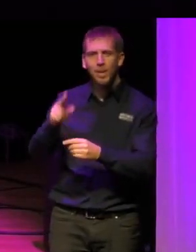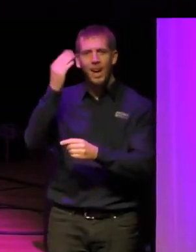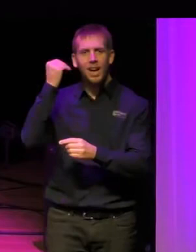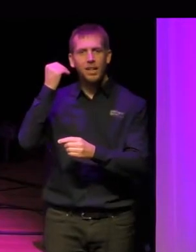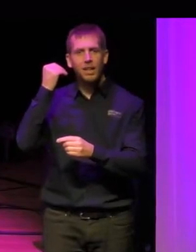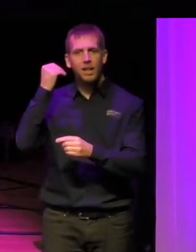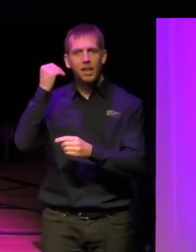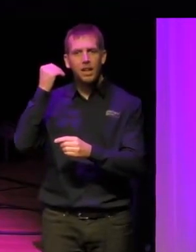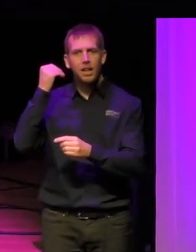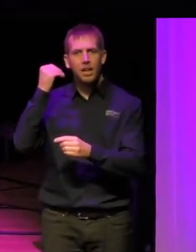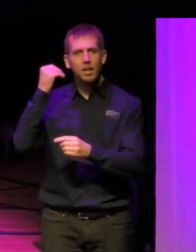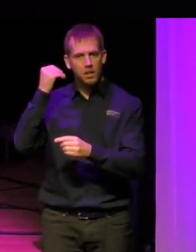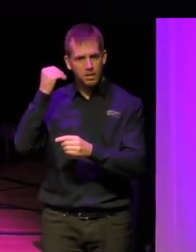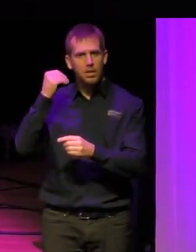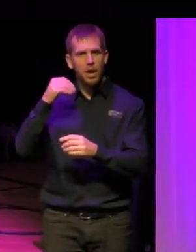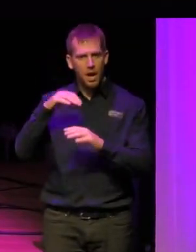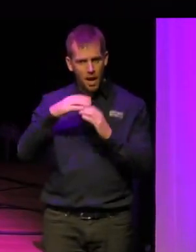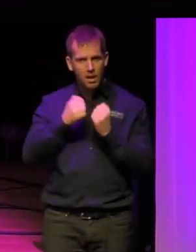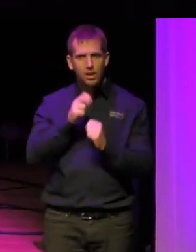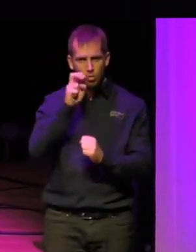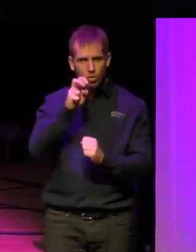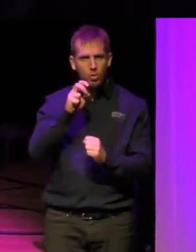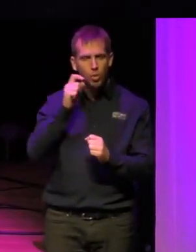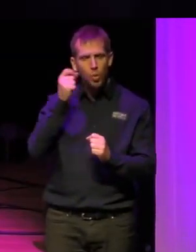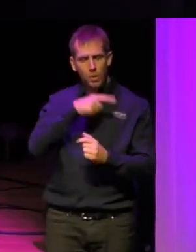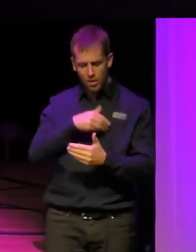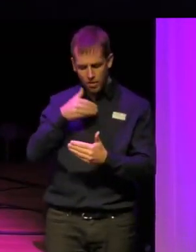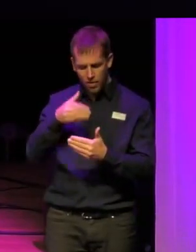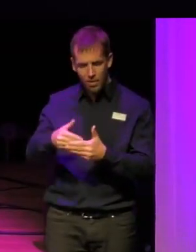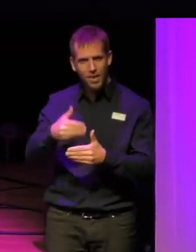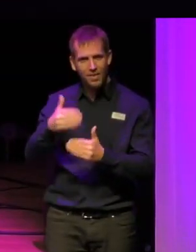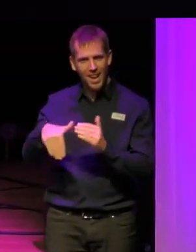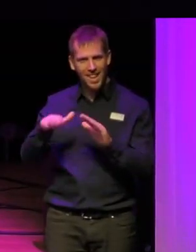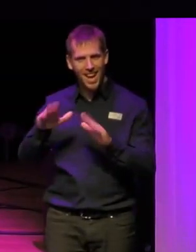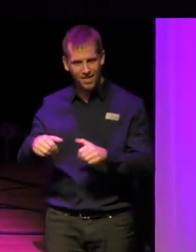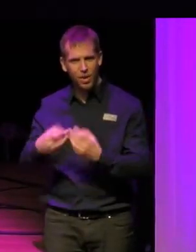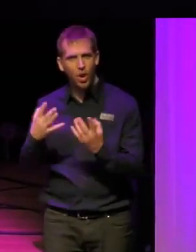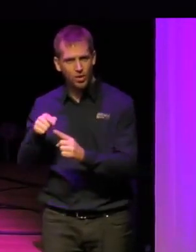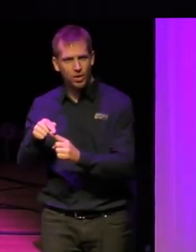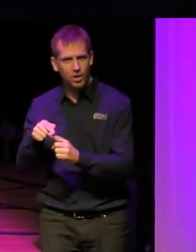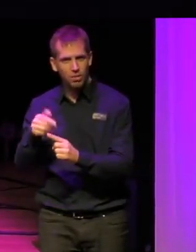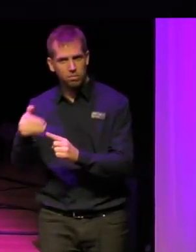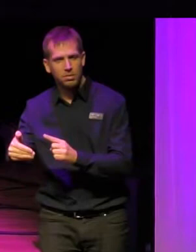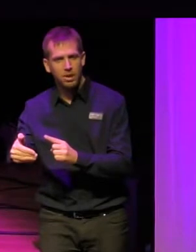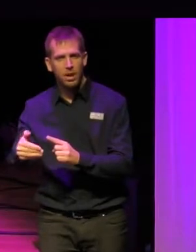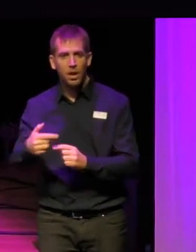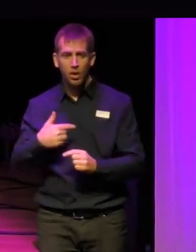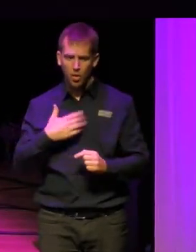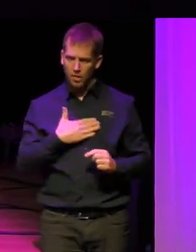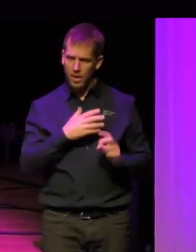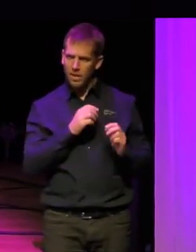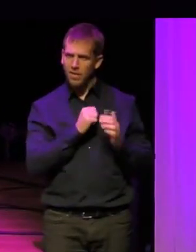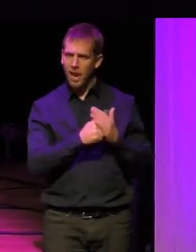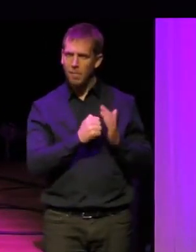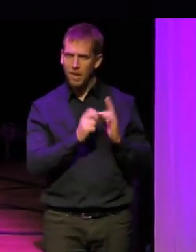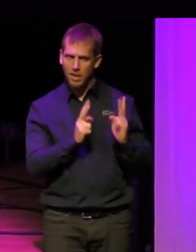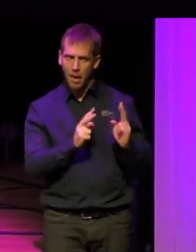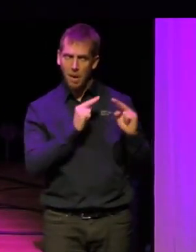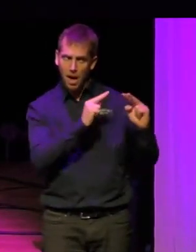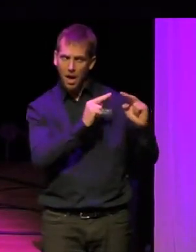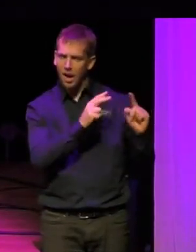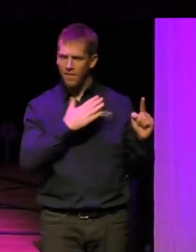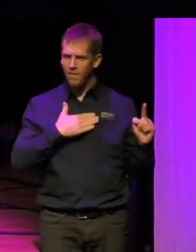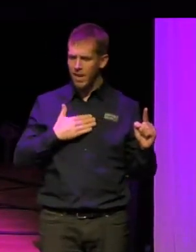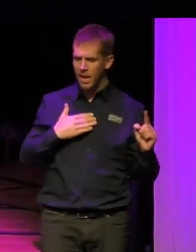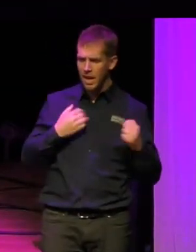verkar omöjligt innan det är gjort. Jag vill kämpa som honom även